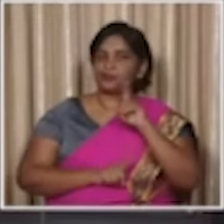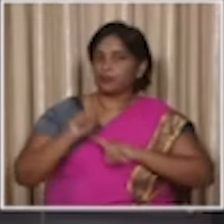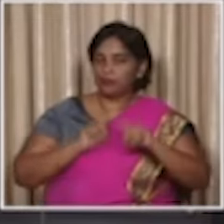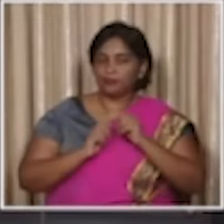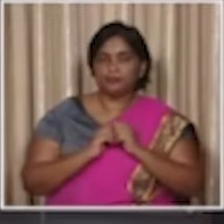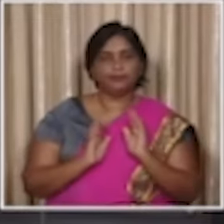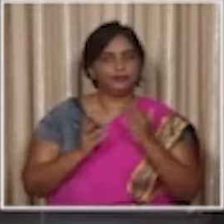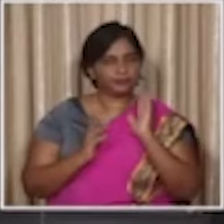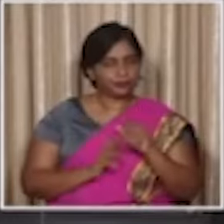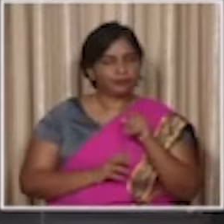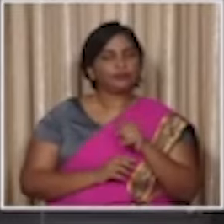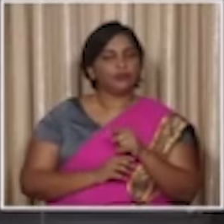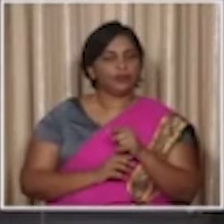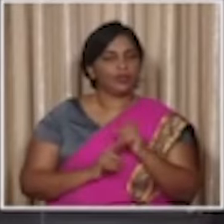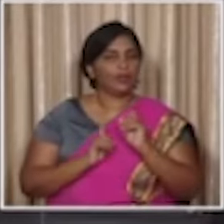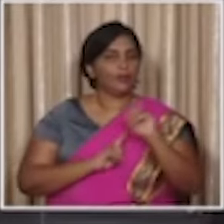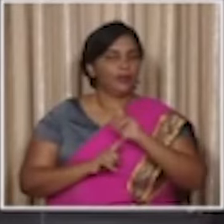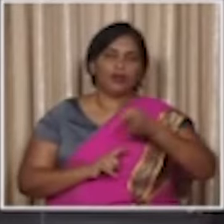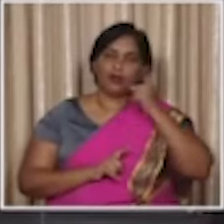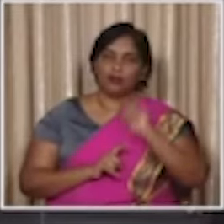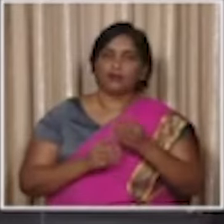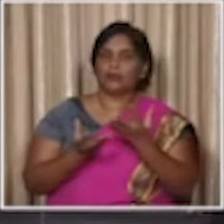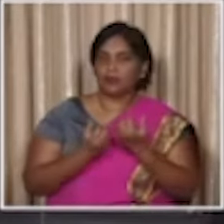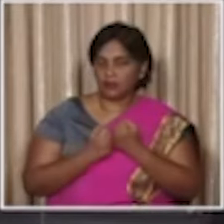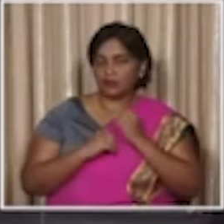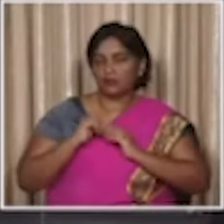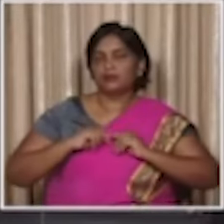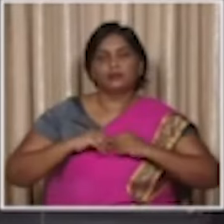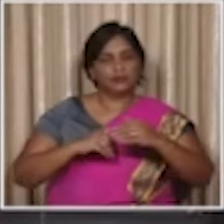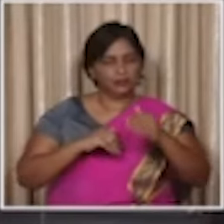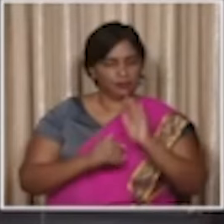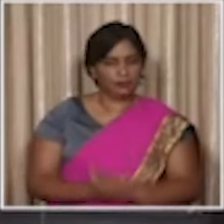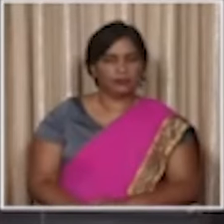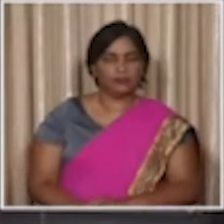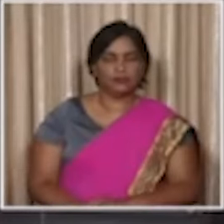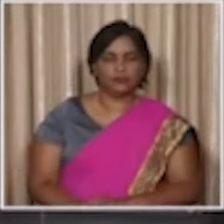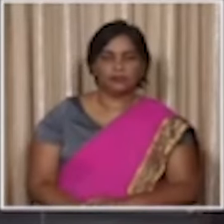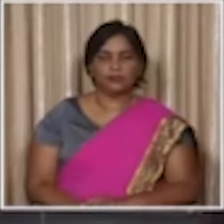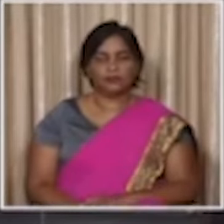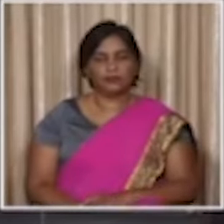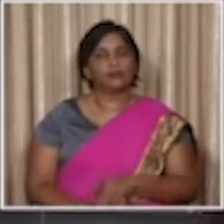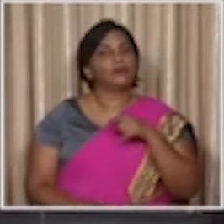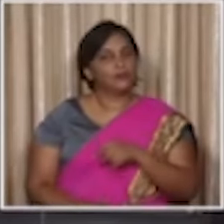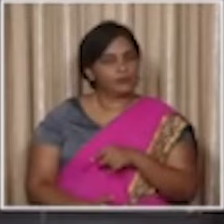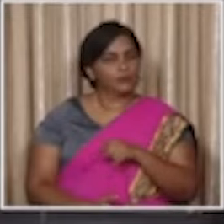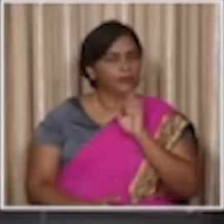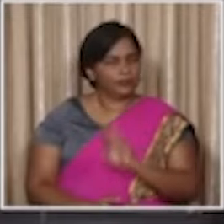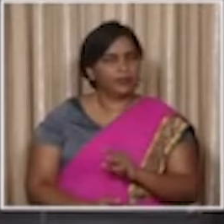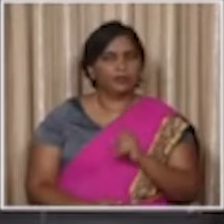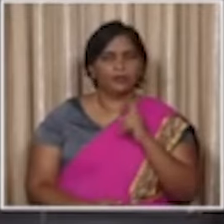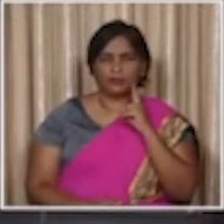කිරීම ආරම්භ කරලා අපිට පාර්ලිමේන්තු අනුමැතිය ලබා ගන්න අවශ්‍ය වැඩ කටයුතු සකස් කරයි කියලා. ඊළඟට මෙතන දැන් ඇති වෙලා තියෙන